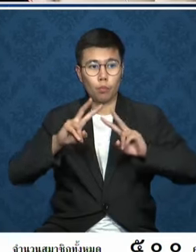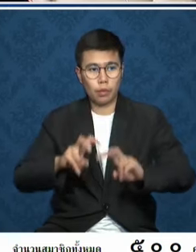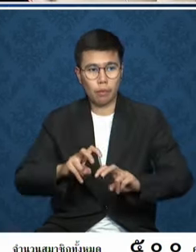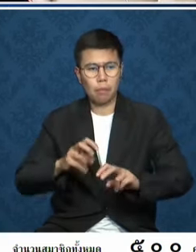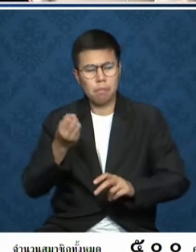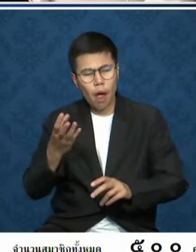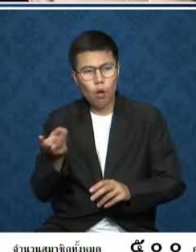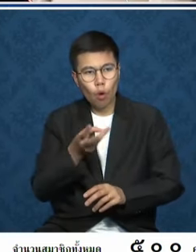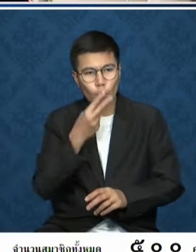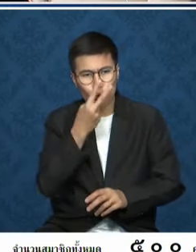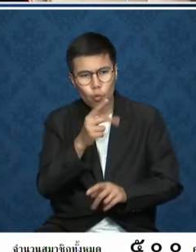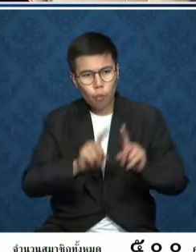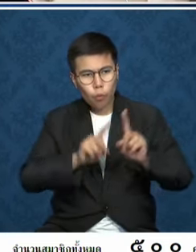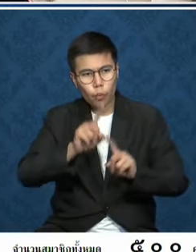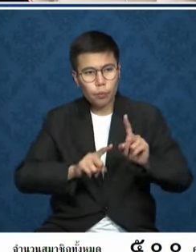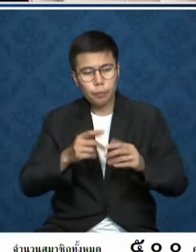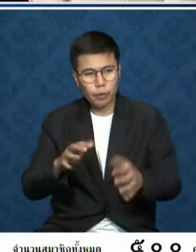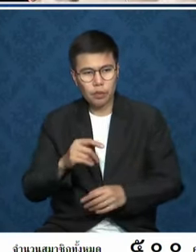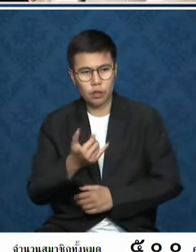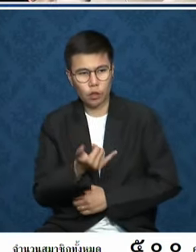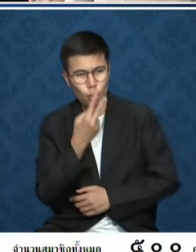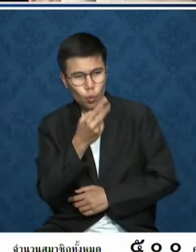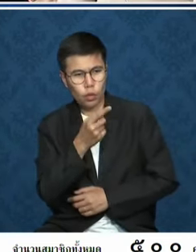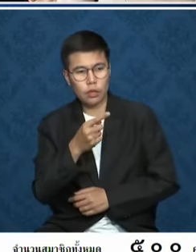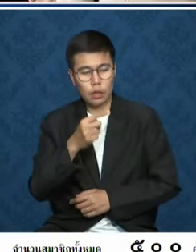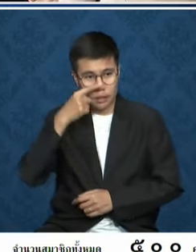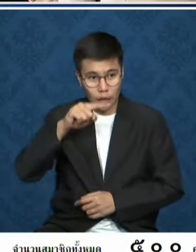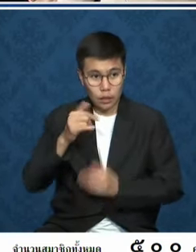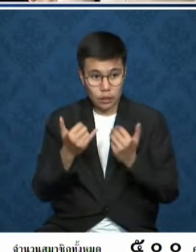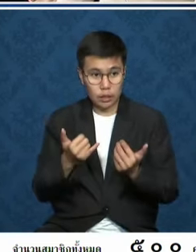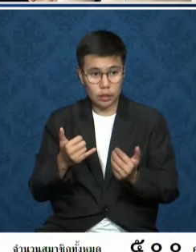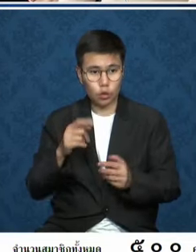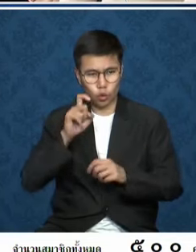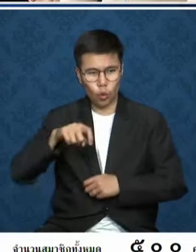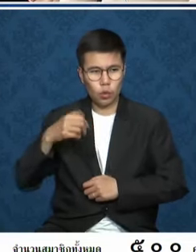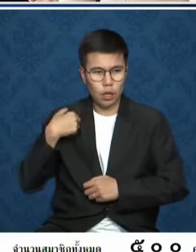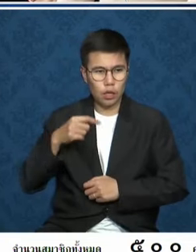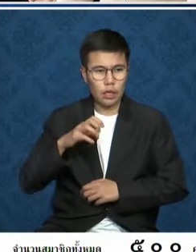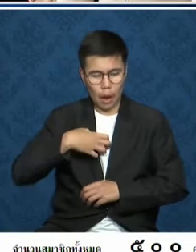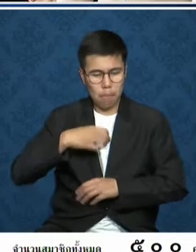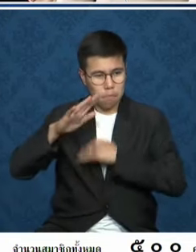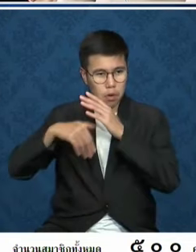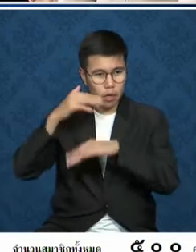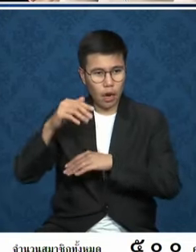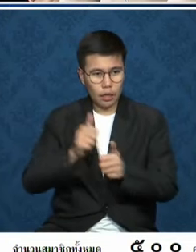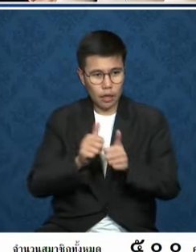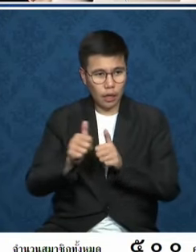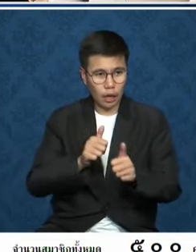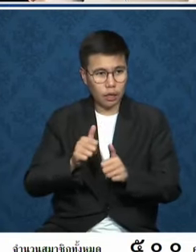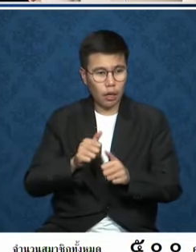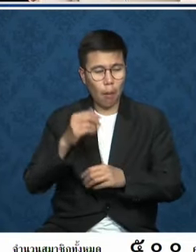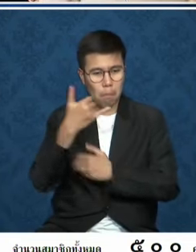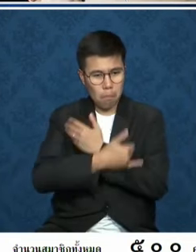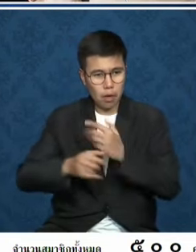เพีงใดซึ่ง อันนี้เป็นสญญาณที่น่ากลงวลเองจากประเทศไยเราต้องกลางความเก้าหน้า และการแ่งขันในเวทีโล